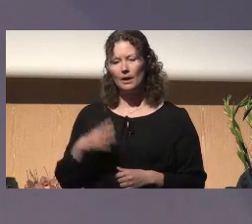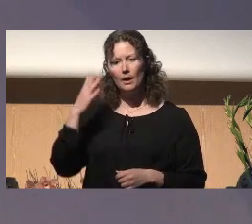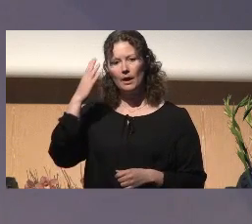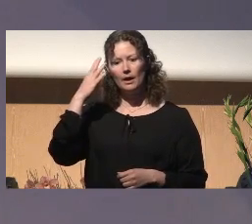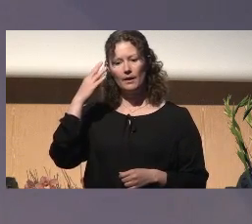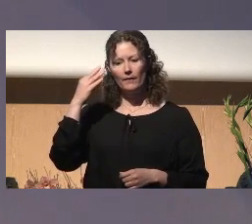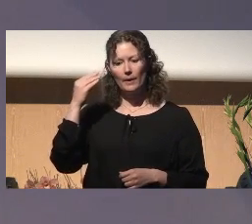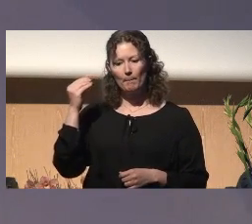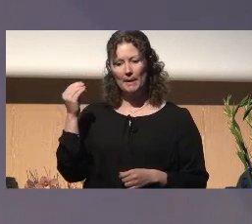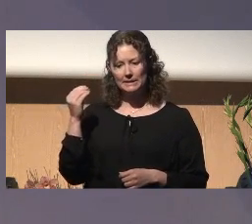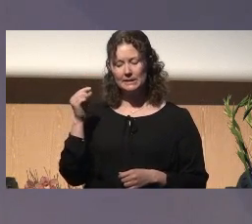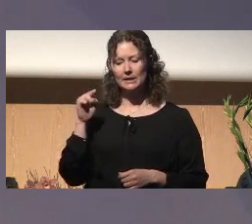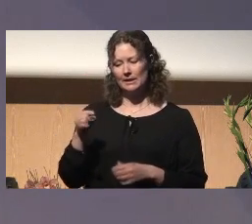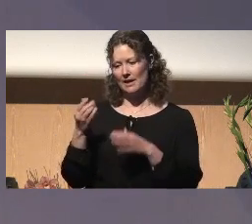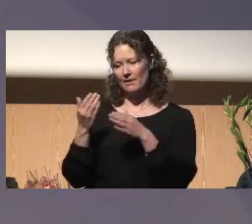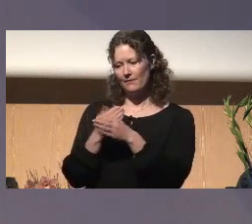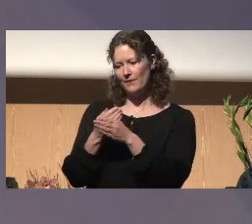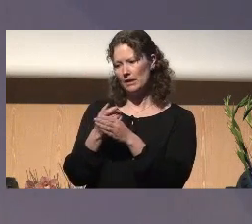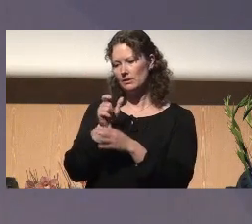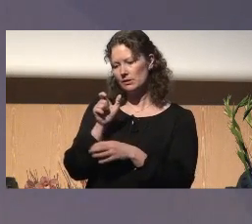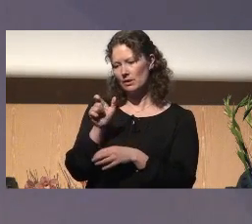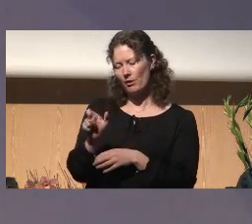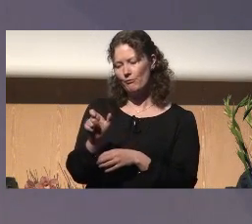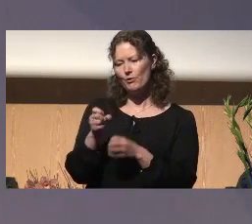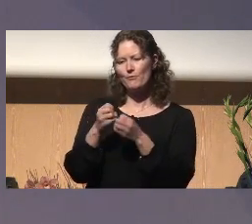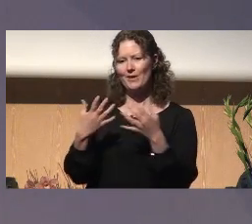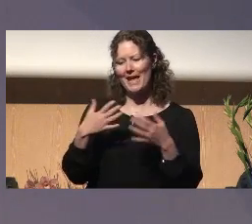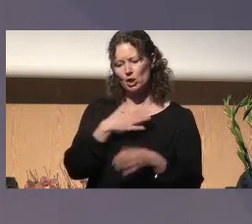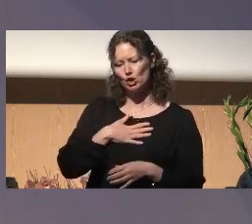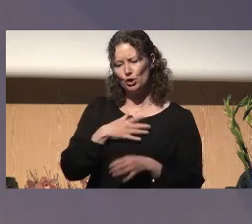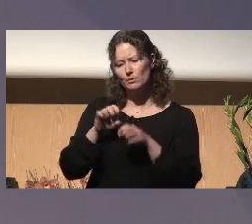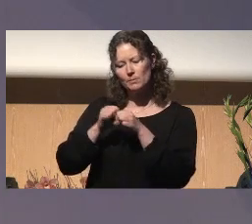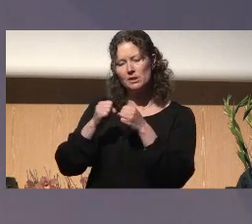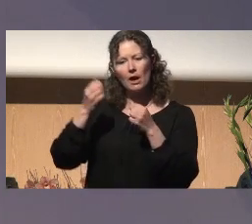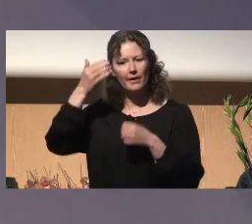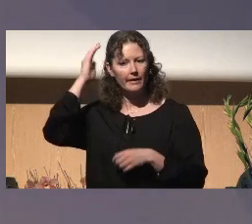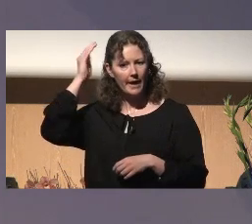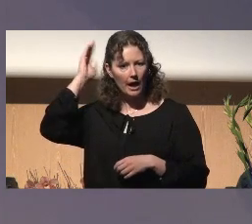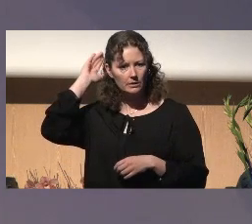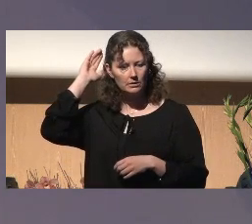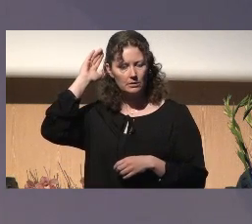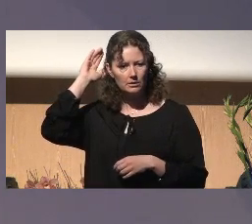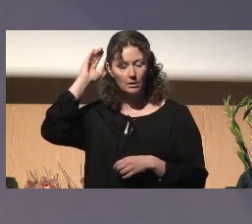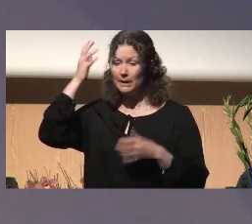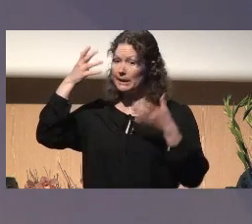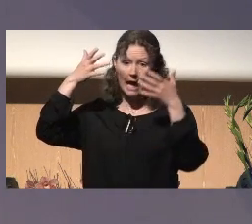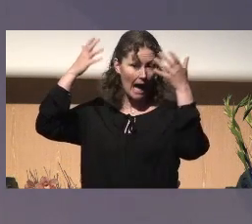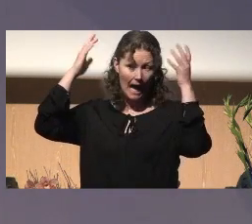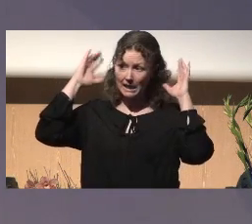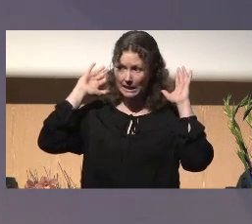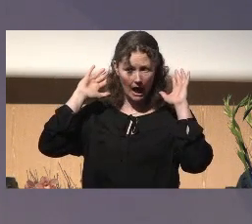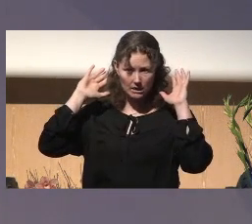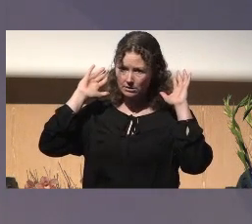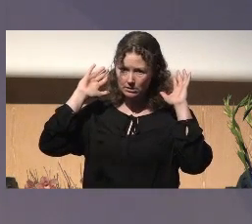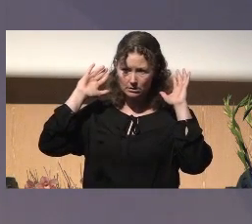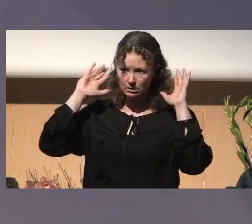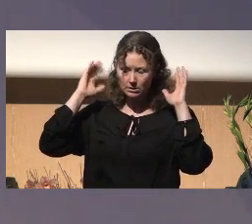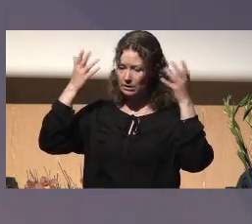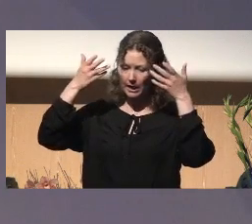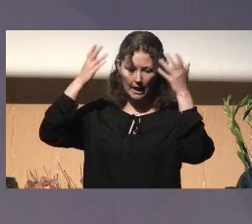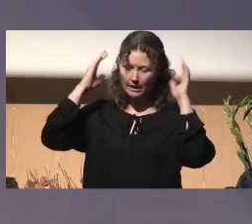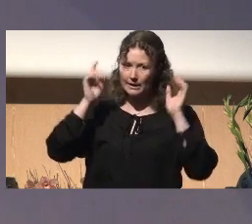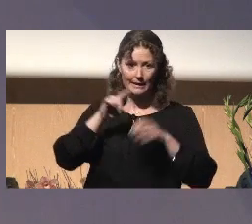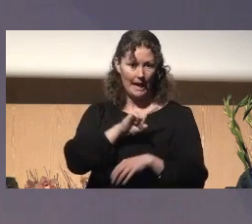Demens fellesnavnet for en rekke sykdommer som skader hjernen. Men ikke hele hjernen. Ikke